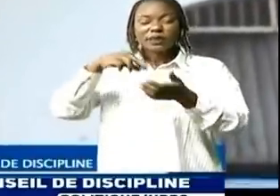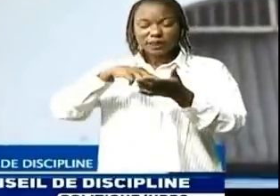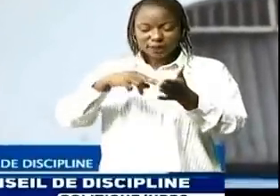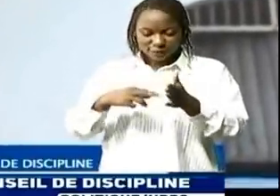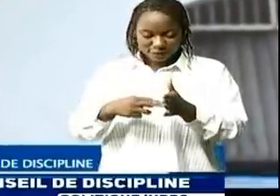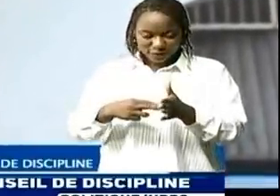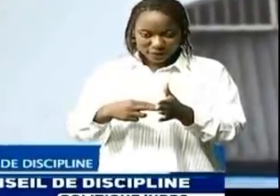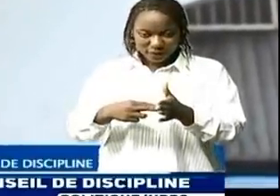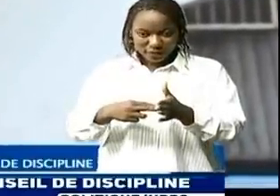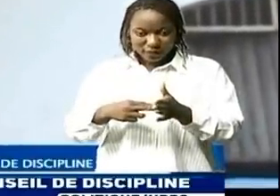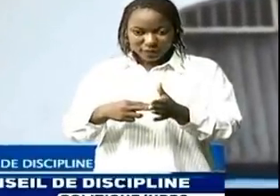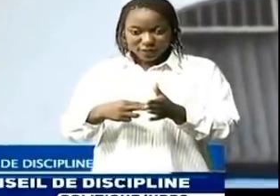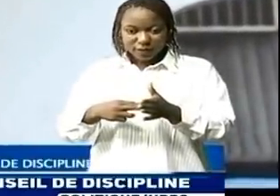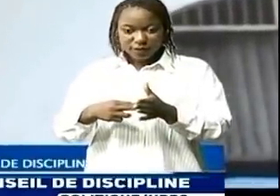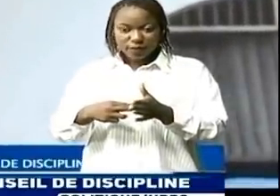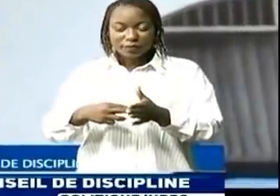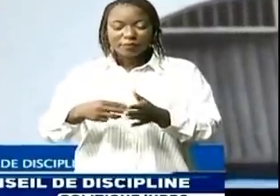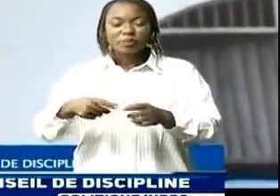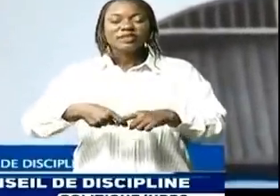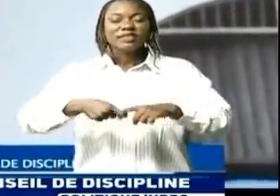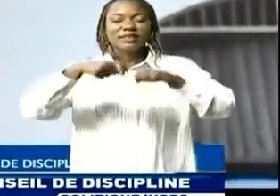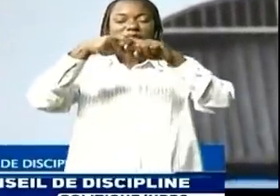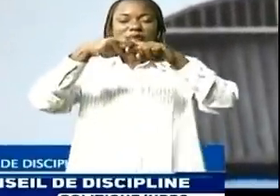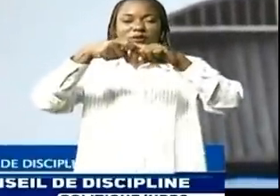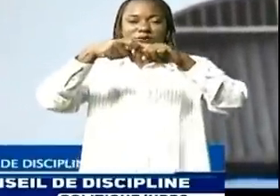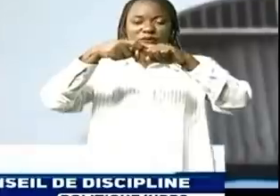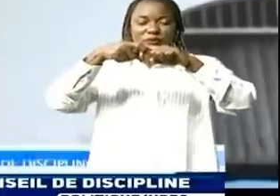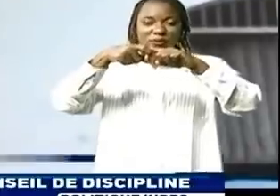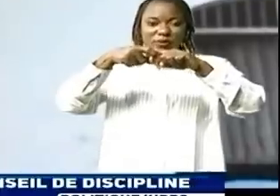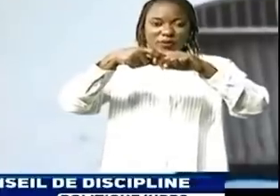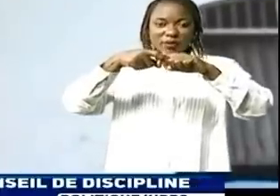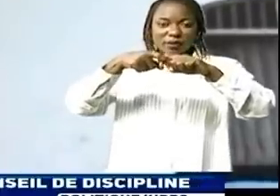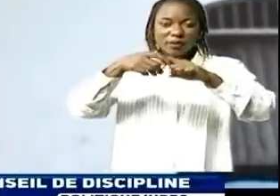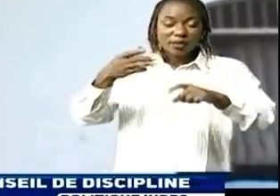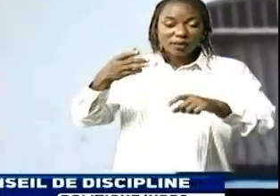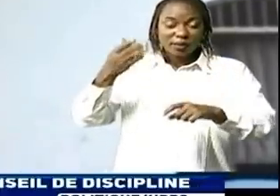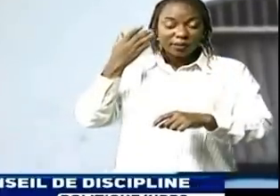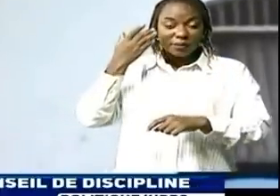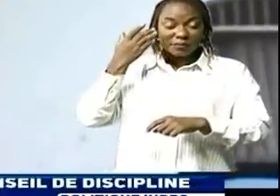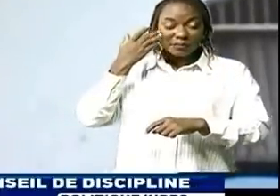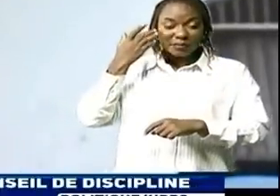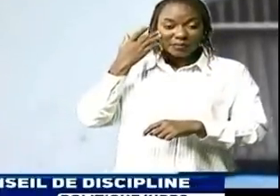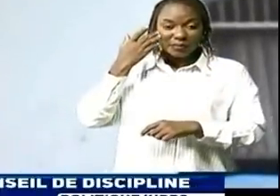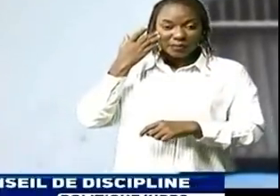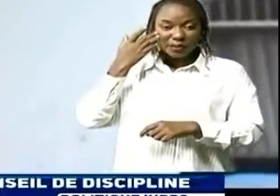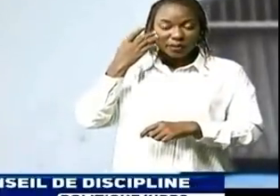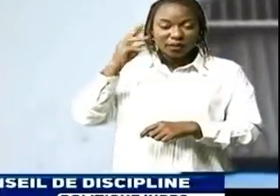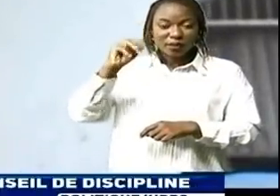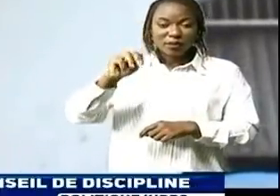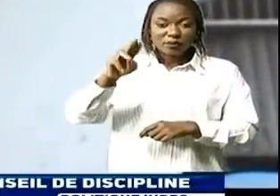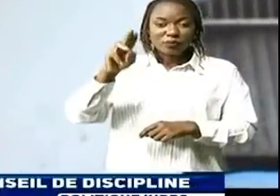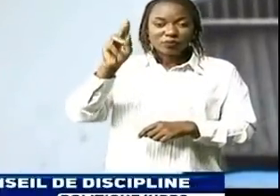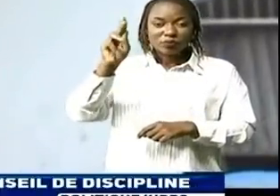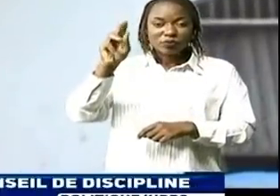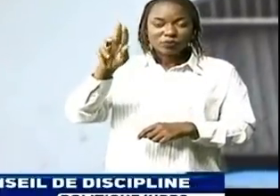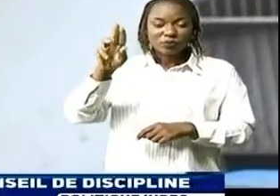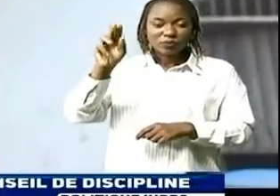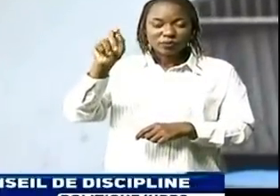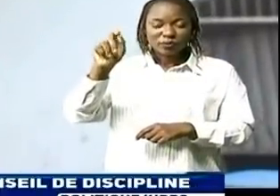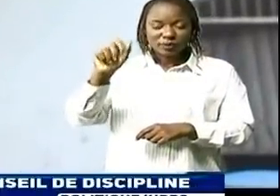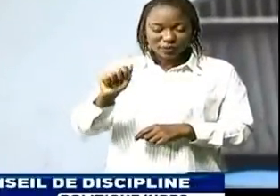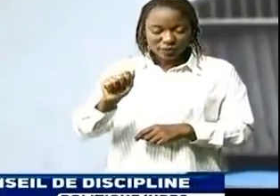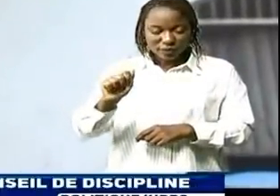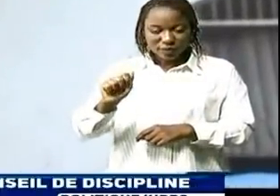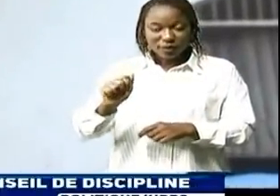hoc de l'IDPS Tshisekedi, M. Chibengabu Mukuta François Xavier